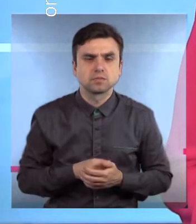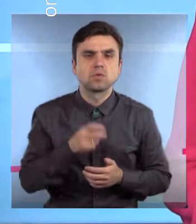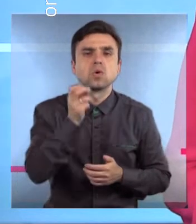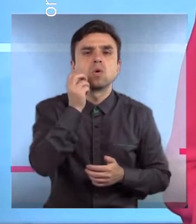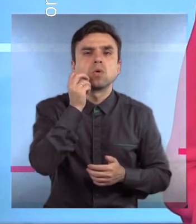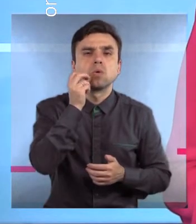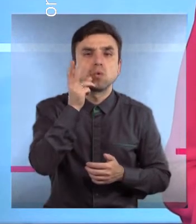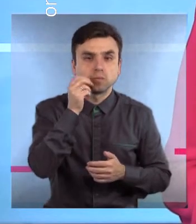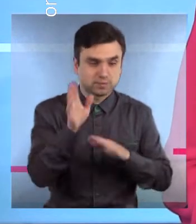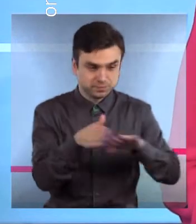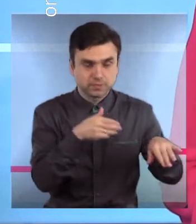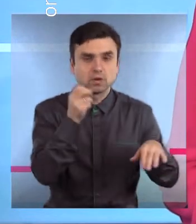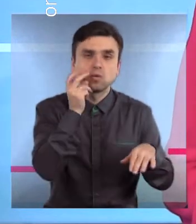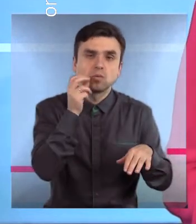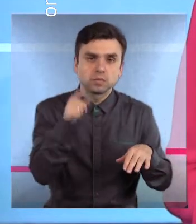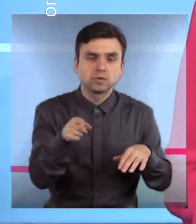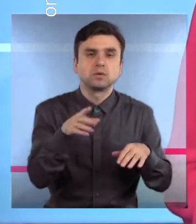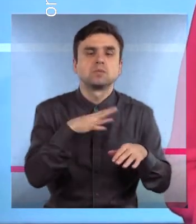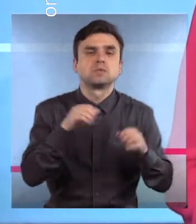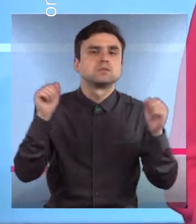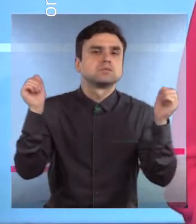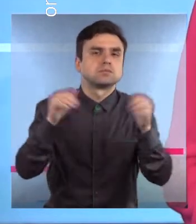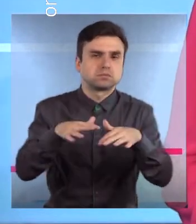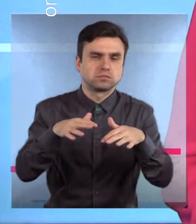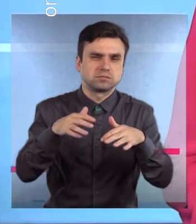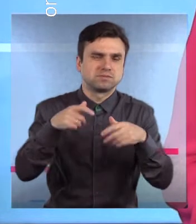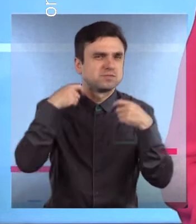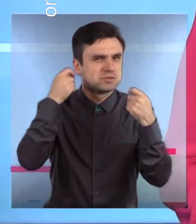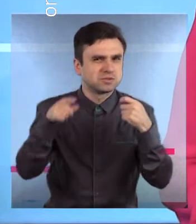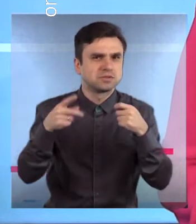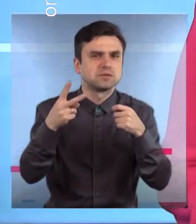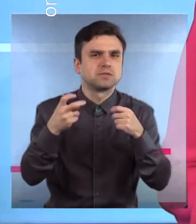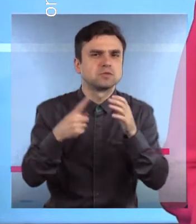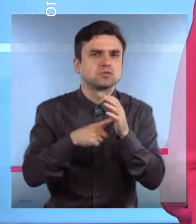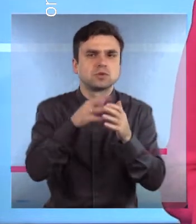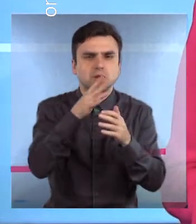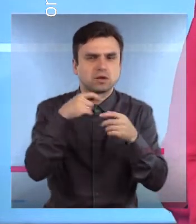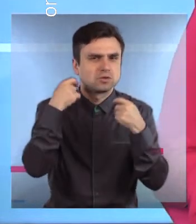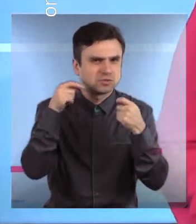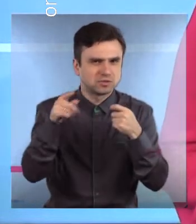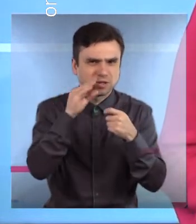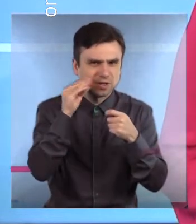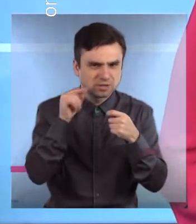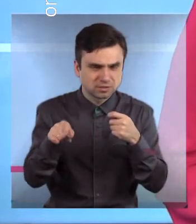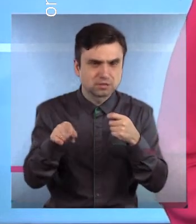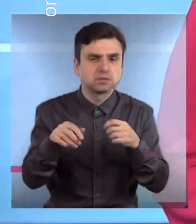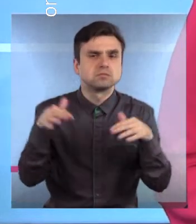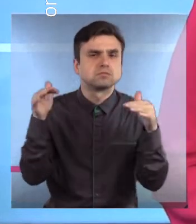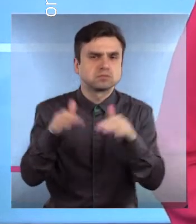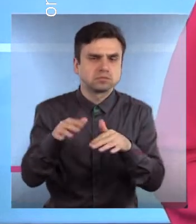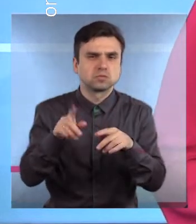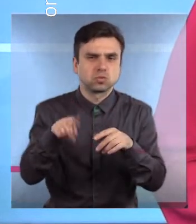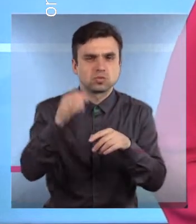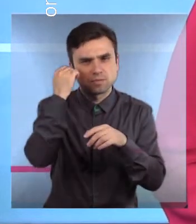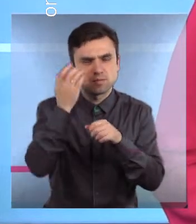його дня народження і місцеві патріотично налаштовані активісти. До підніжжя пам'ятника в історичному середмісті вони поклали